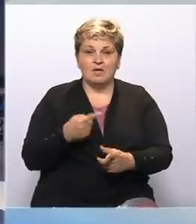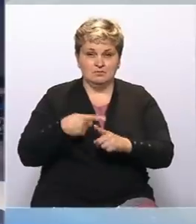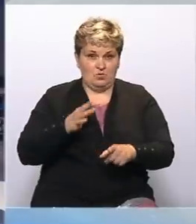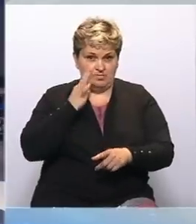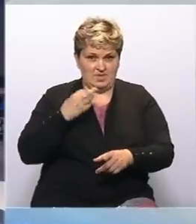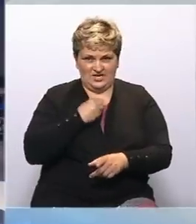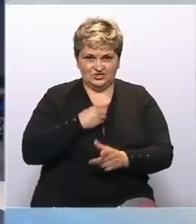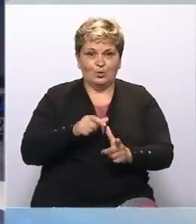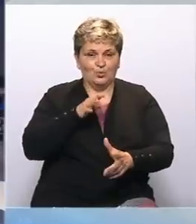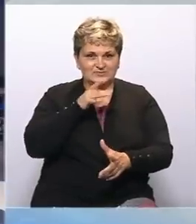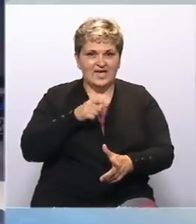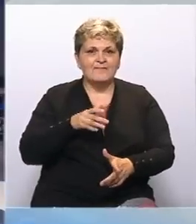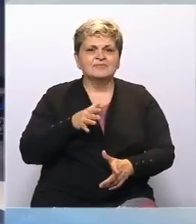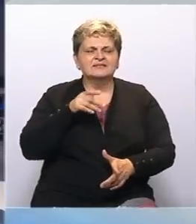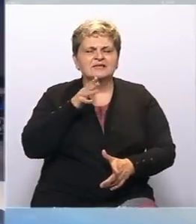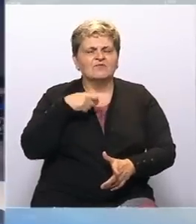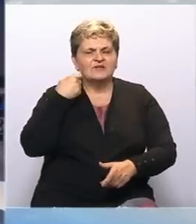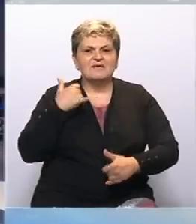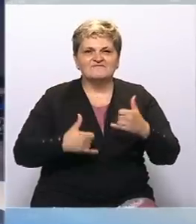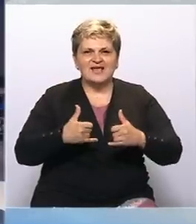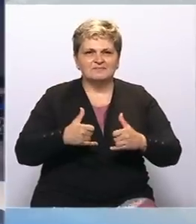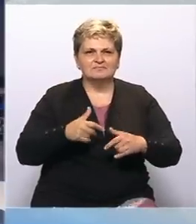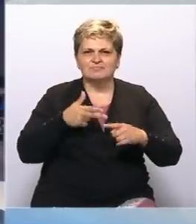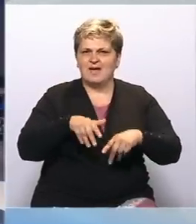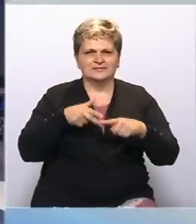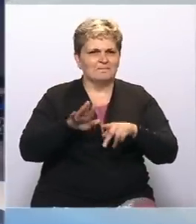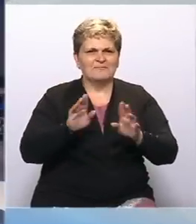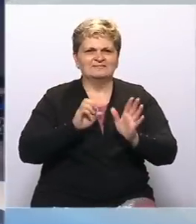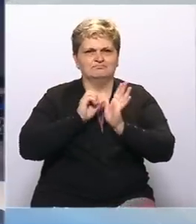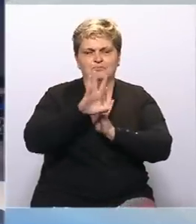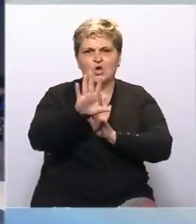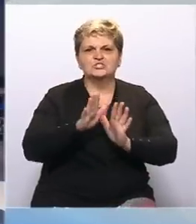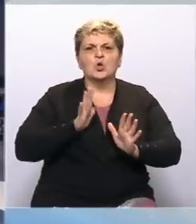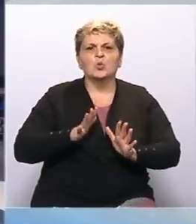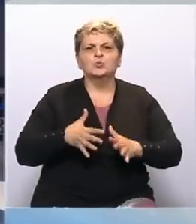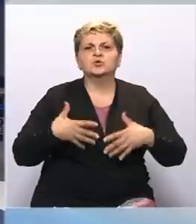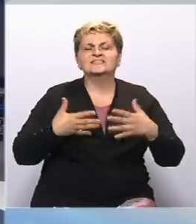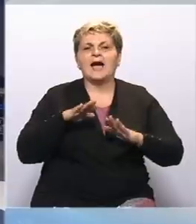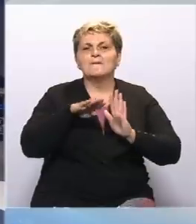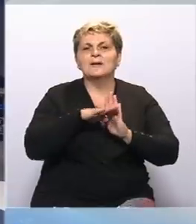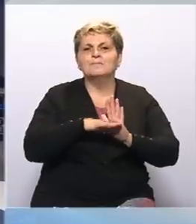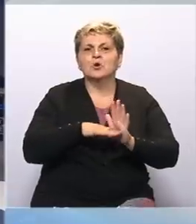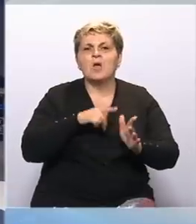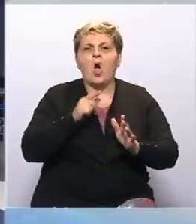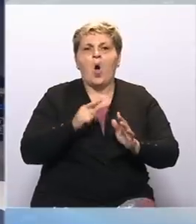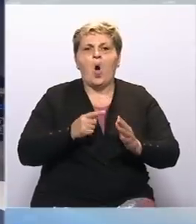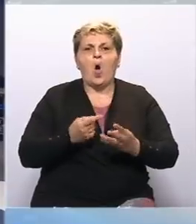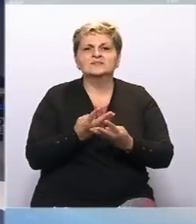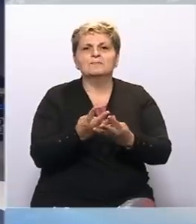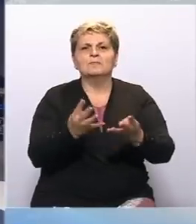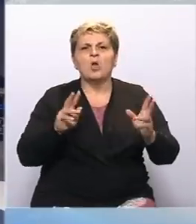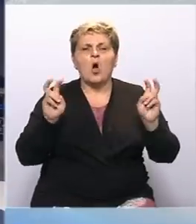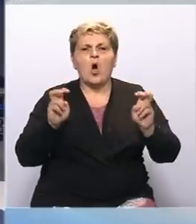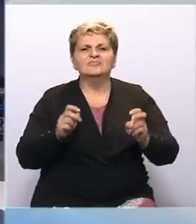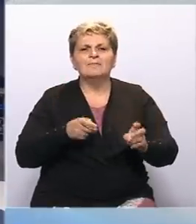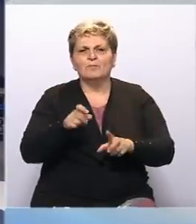Povodom dana žalosti, Sarajevo Film Festival otkazao je sve današnje projekcije i kulturno-zabavni program, osim panela o temi femicida.